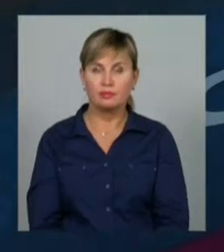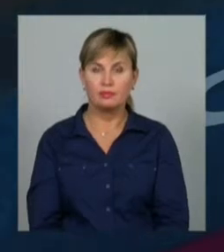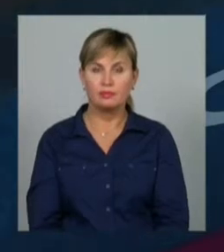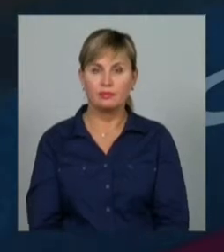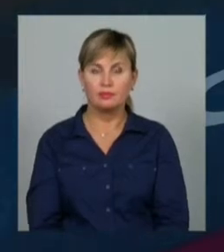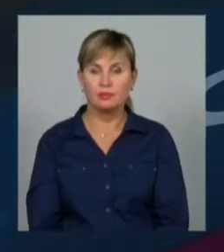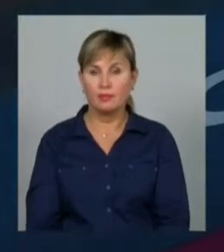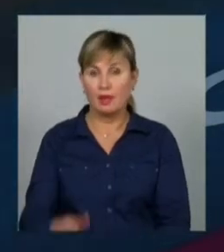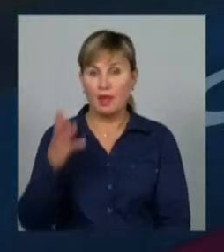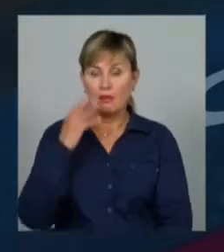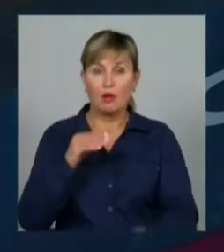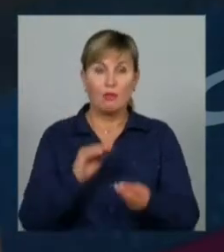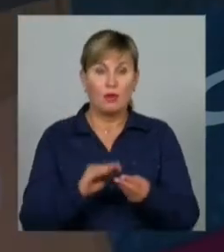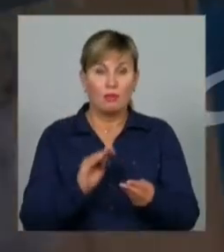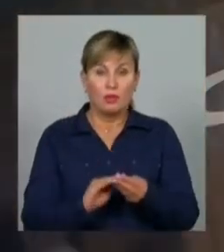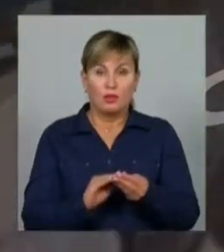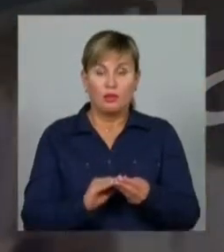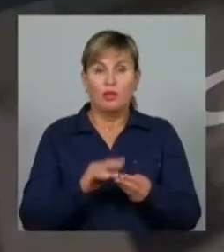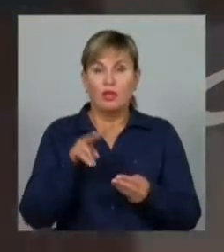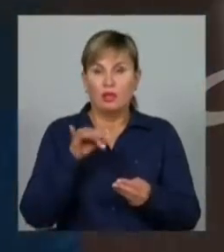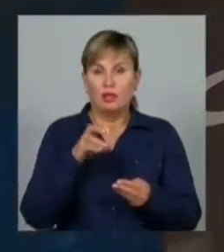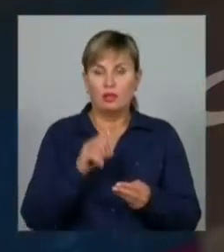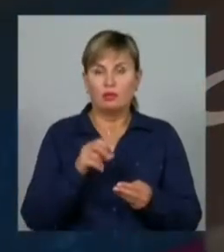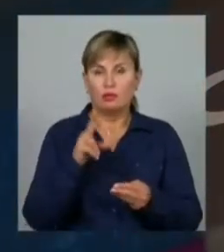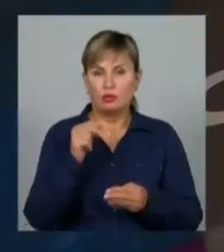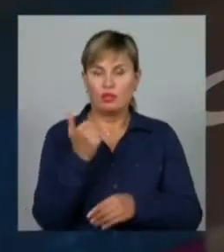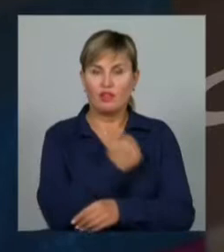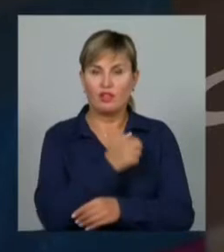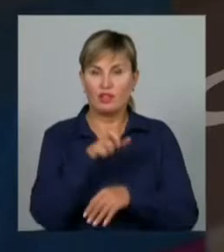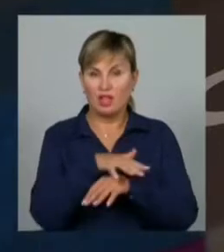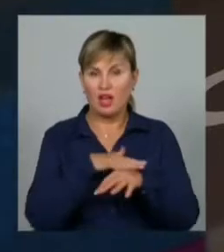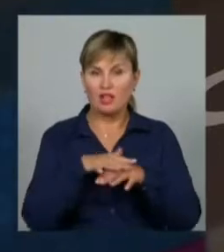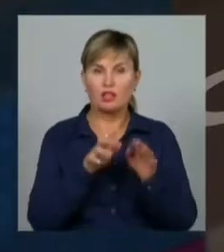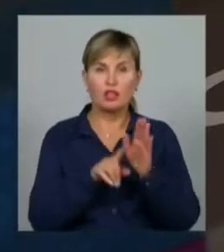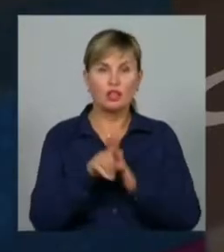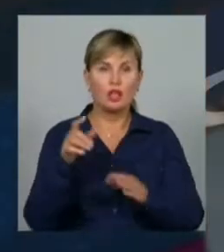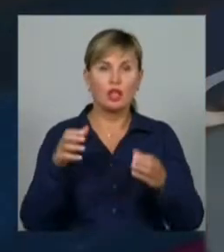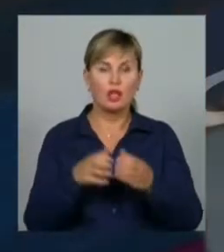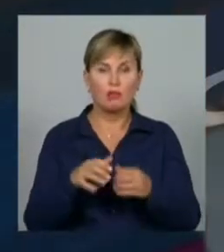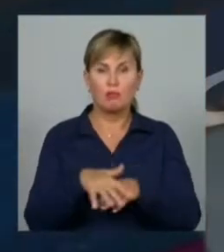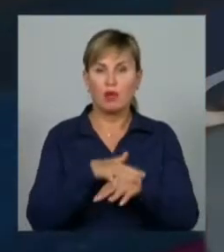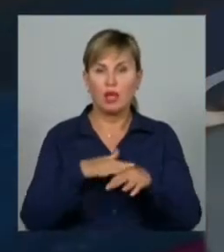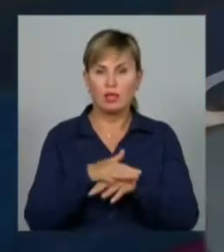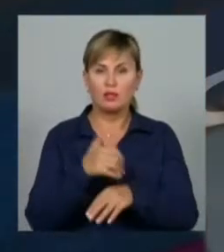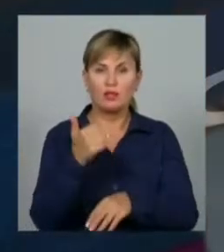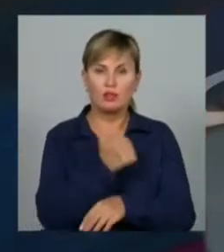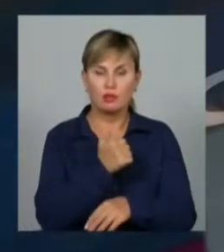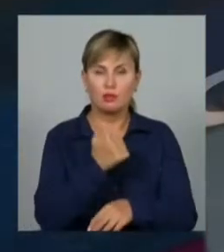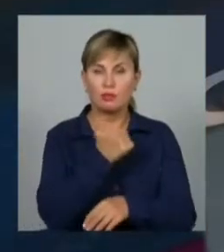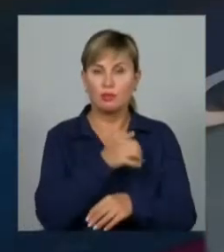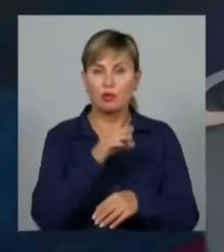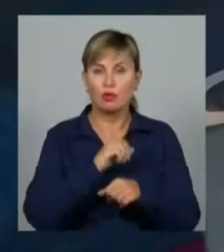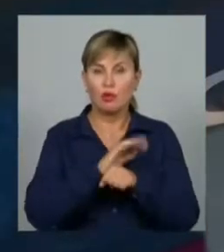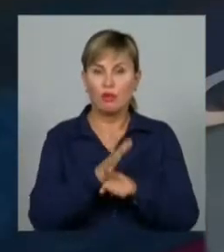алматы по-прежнему безусловный лидер по числу вакцинированных в стране сначала компаний по массовой иммунизации прививку от